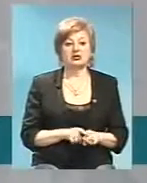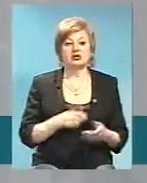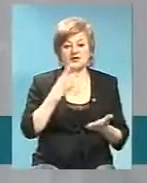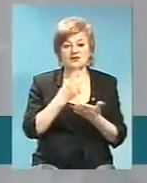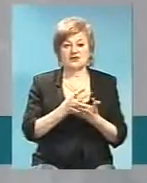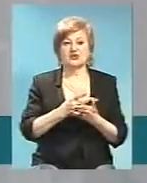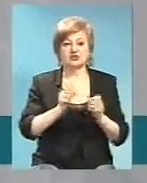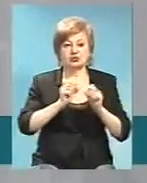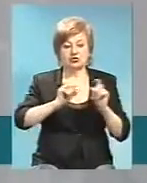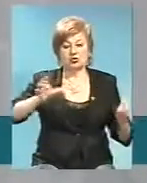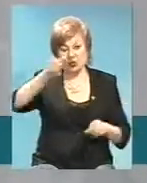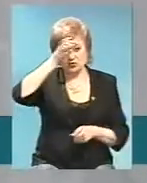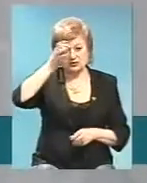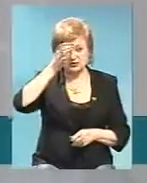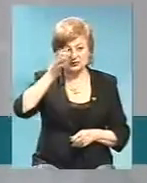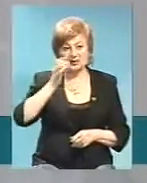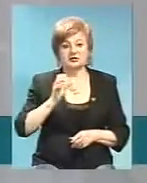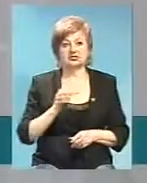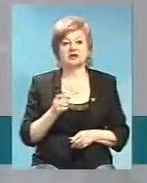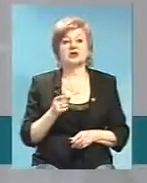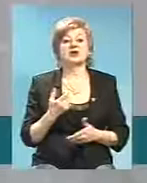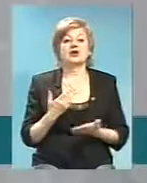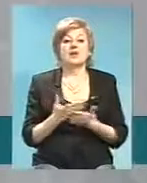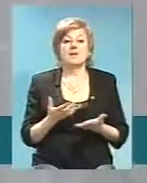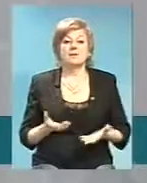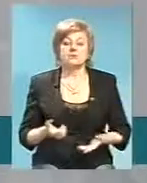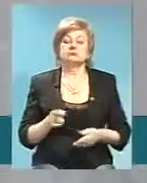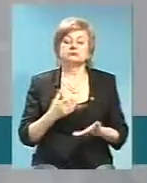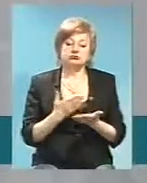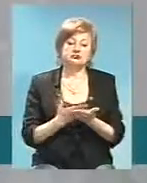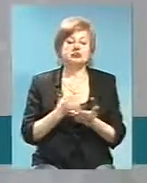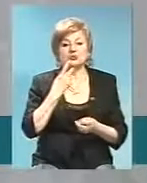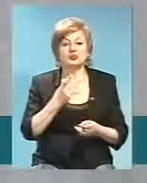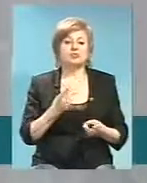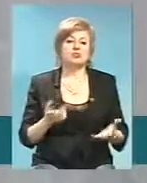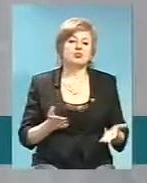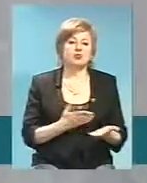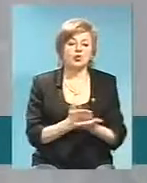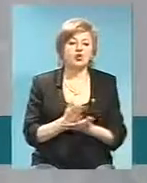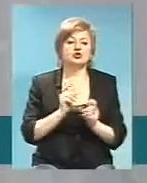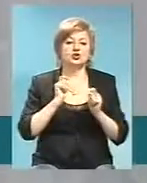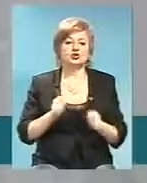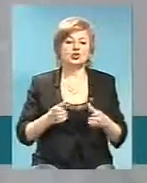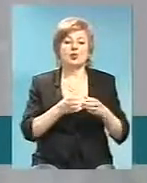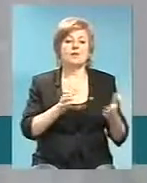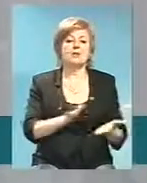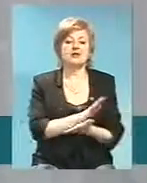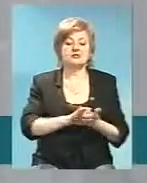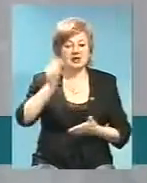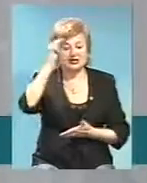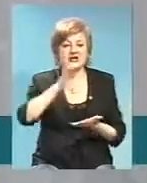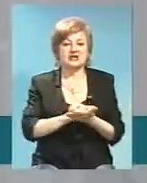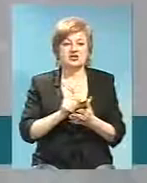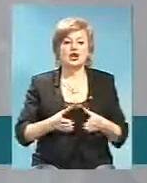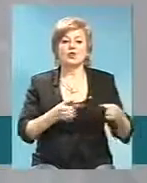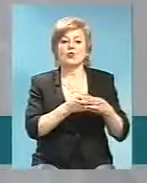наших закладах позашкільної освіти. Мережа підтримана, мережа збережена, де є гурткові безкоштовні